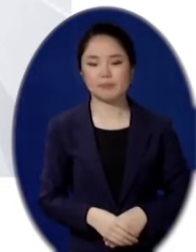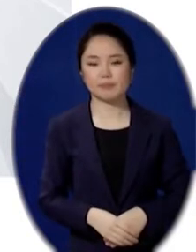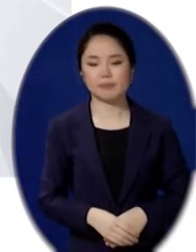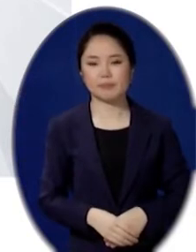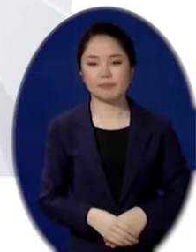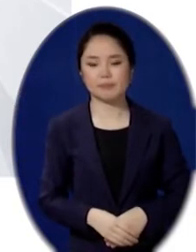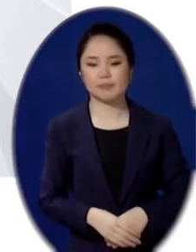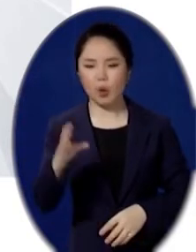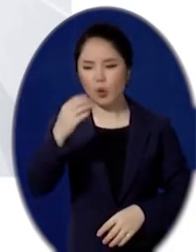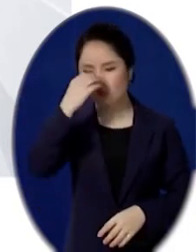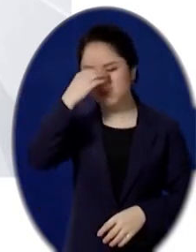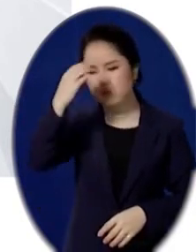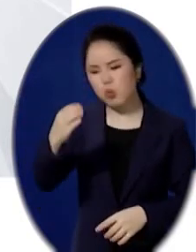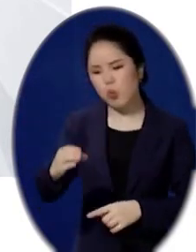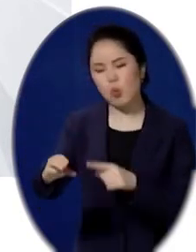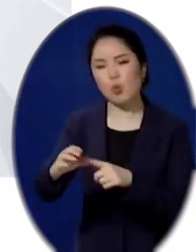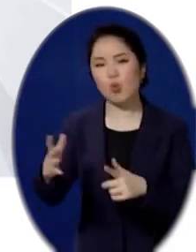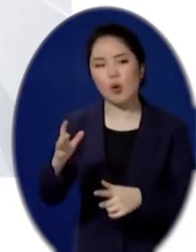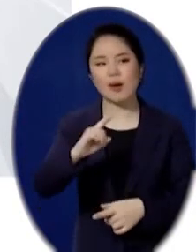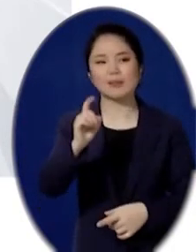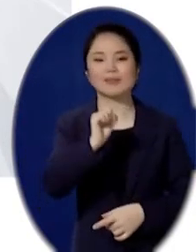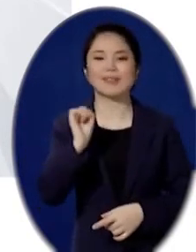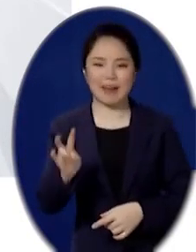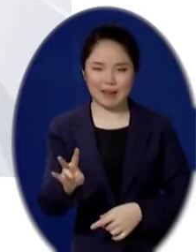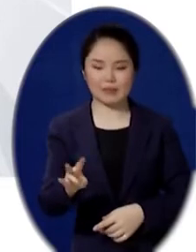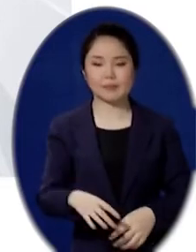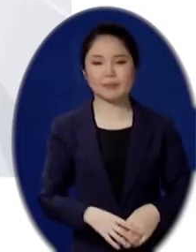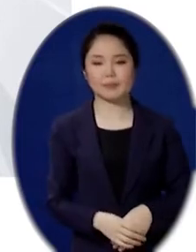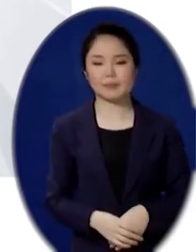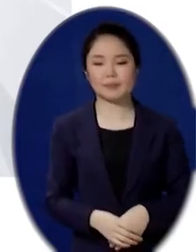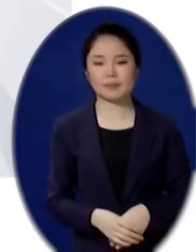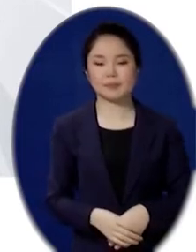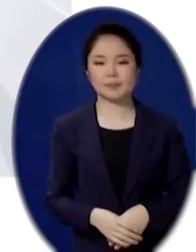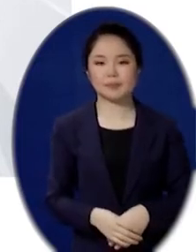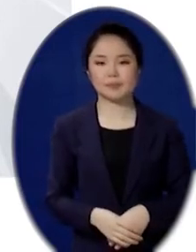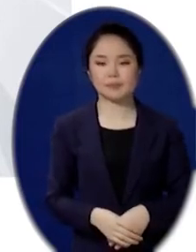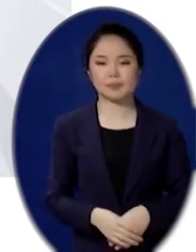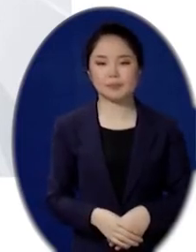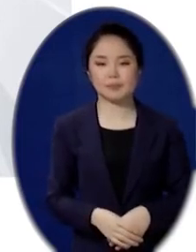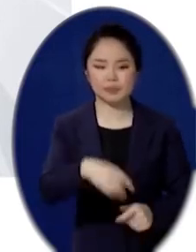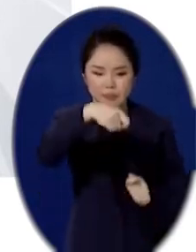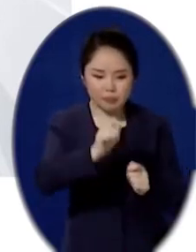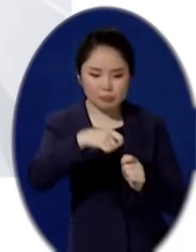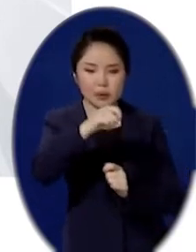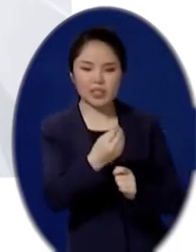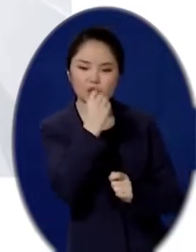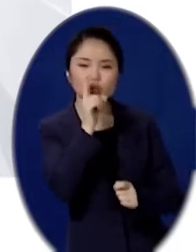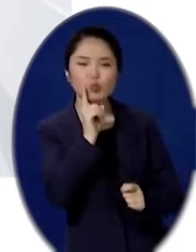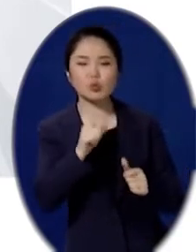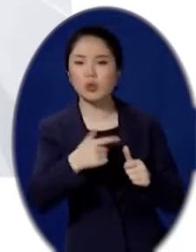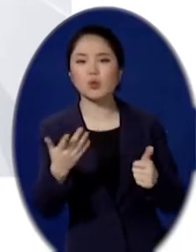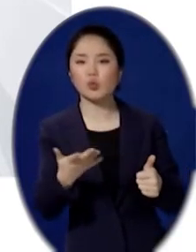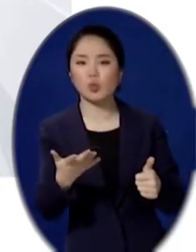За, урт хошуутай амтан юу вэ хүүхдүүдээ? Заан байх нь байна. Гадал идэх дуртай амтан